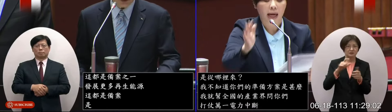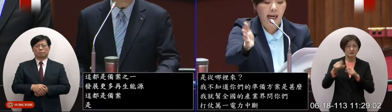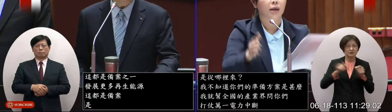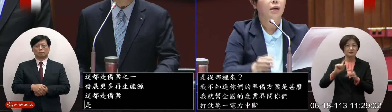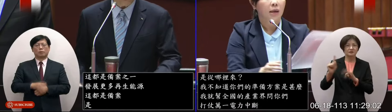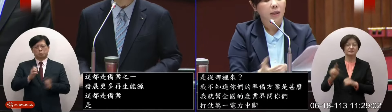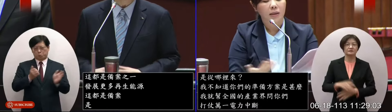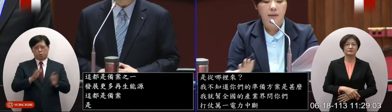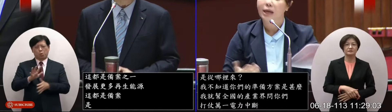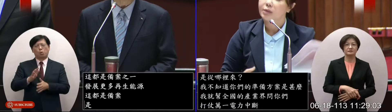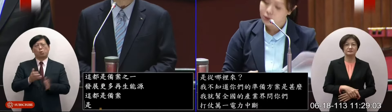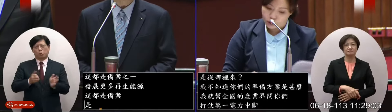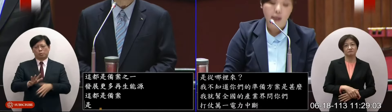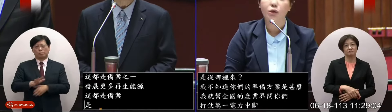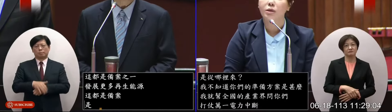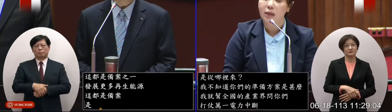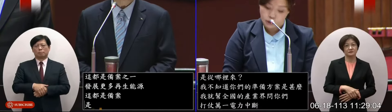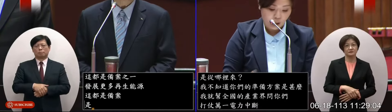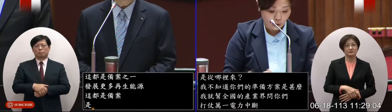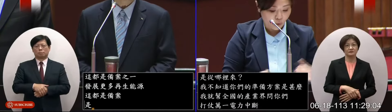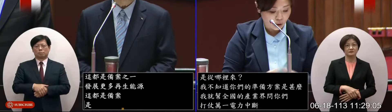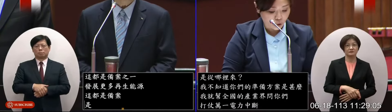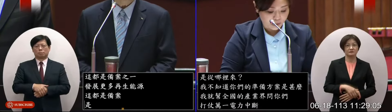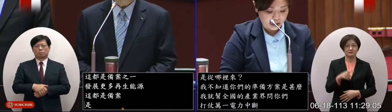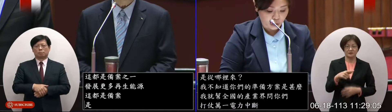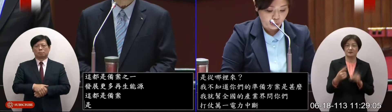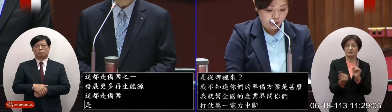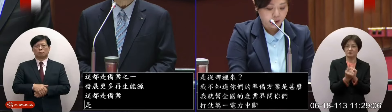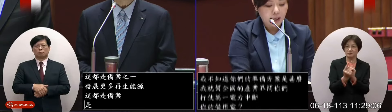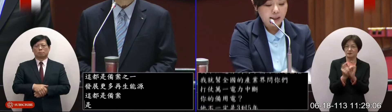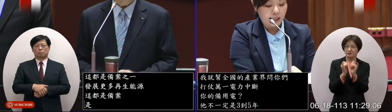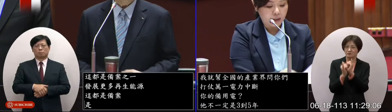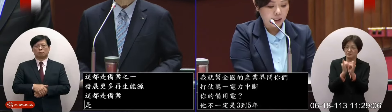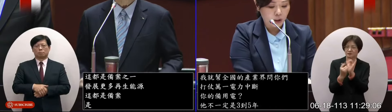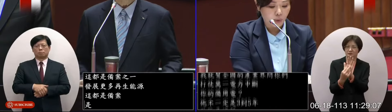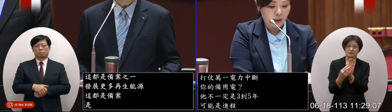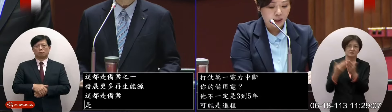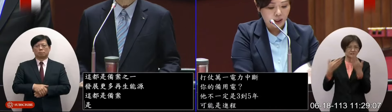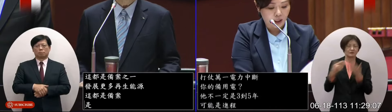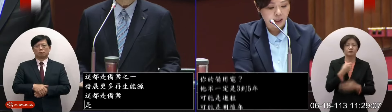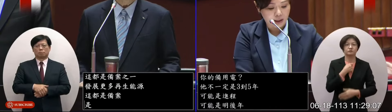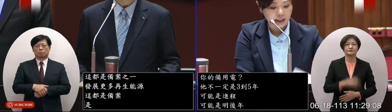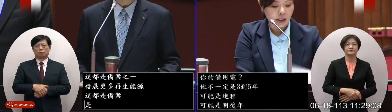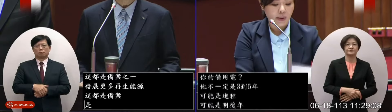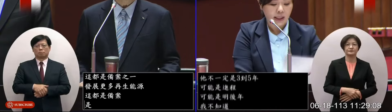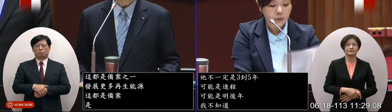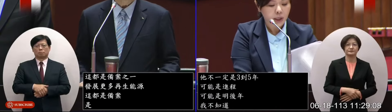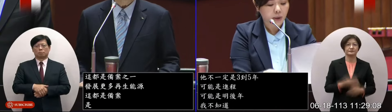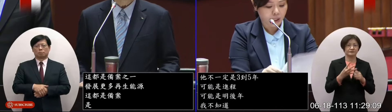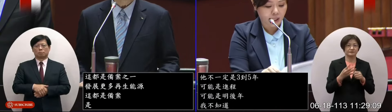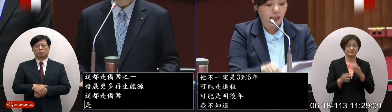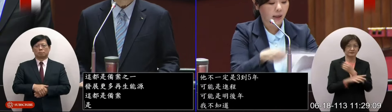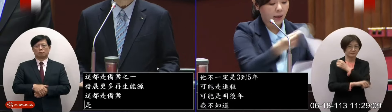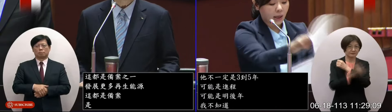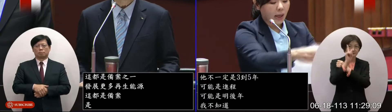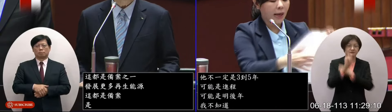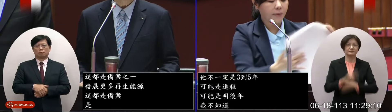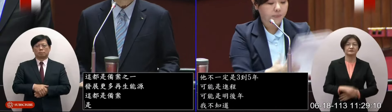的。 有准备的，当然是有准备的。 那就要对国人说明清楚哈。那这个是我的第四个问题。那最后一